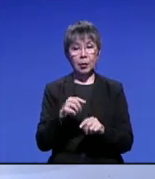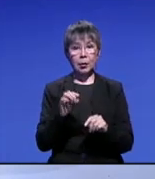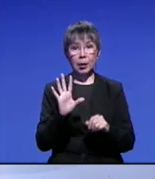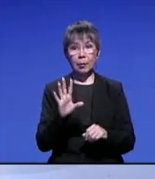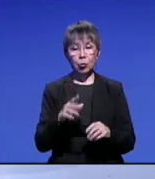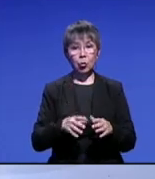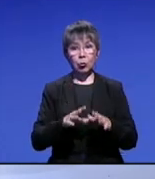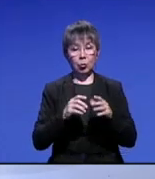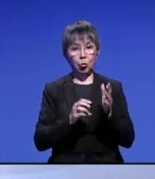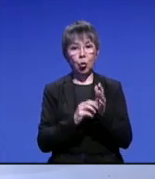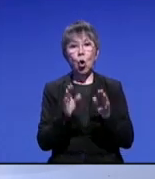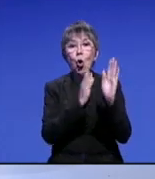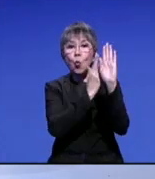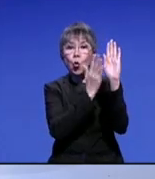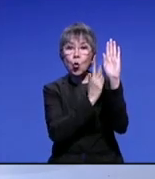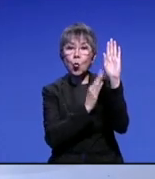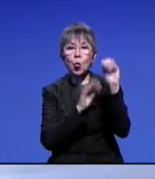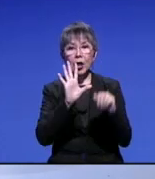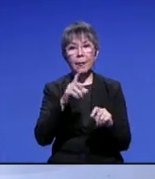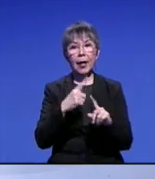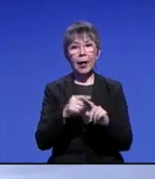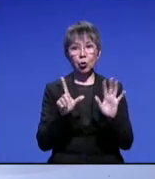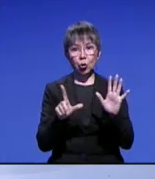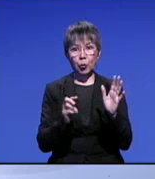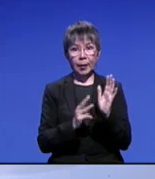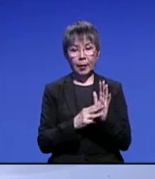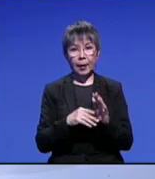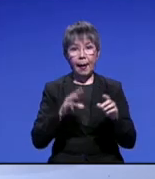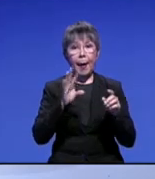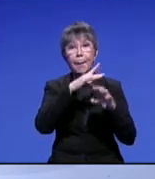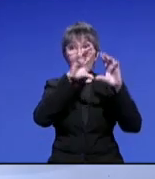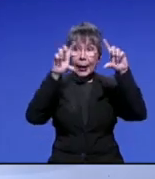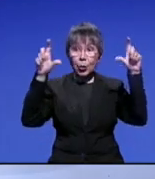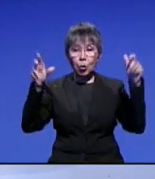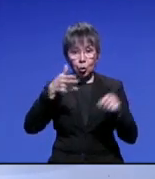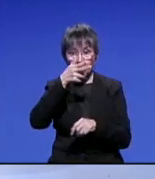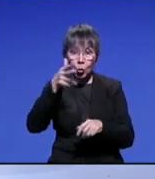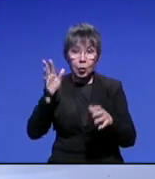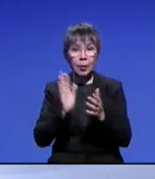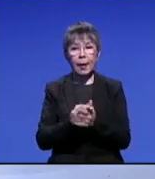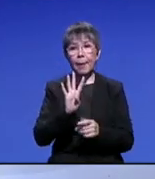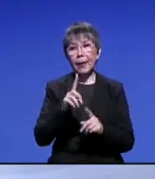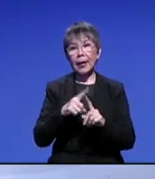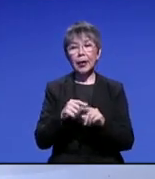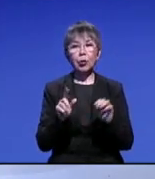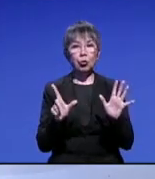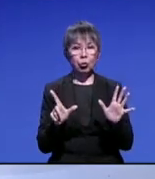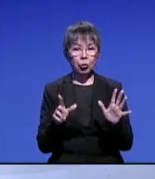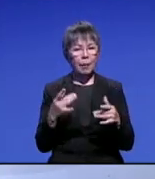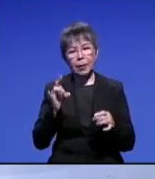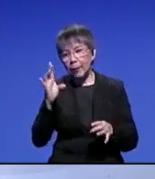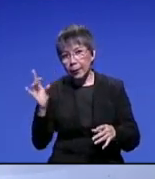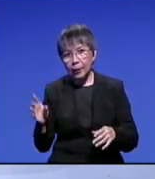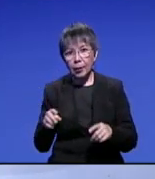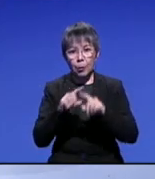7 meter. Umbul-umbul, 5 kali 7 meter. Baliho billboard videotron, 4 kali 7. Sedangkan